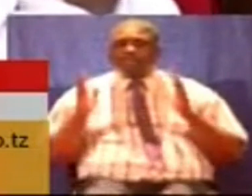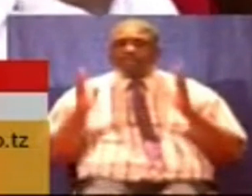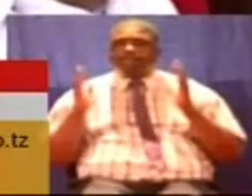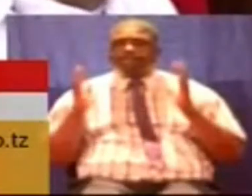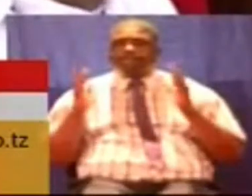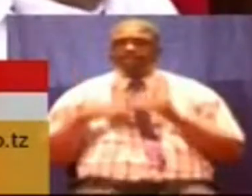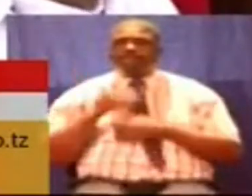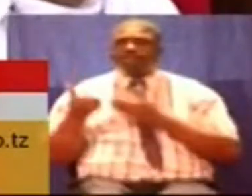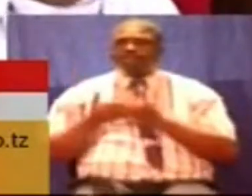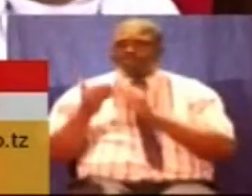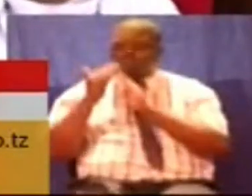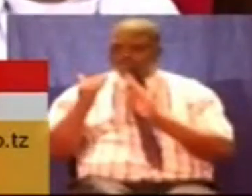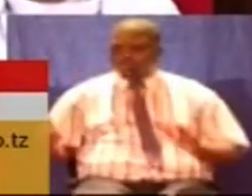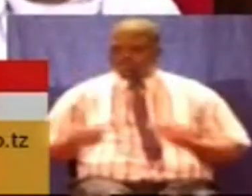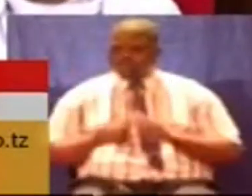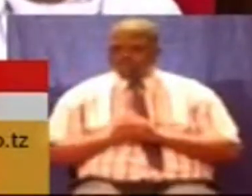nimerudi nyumbani.